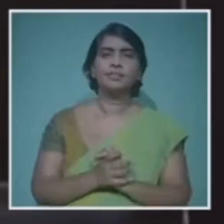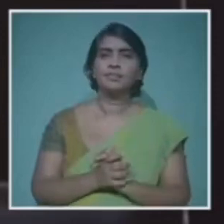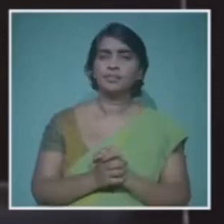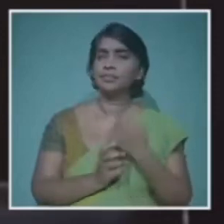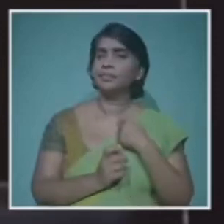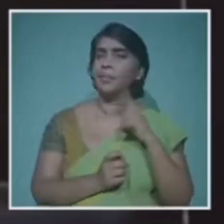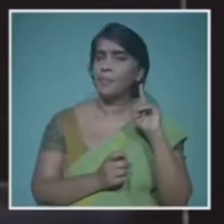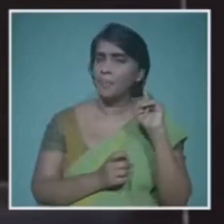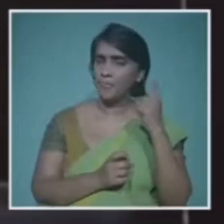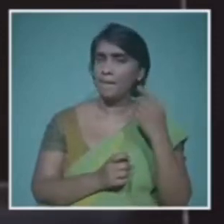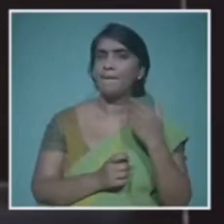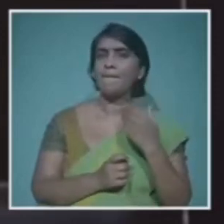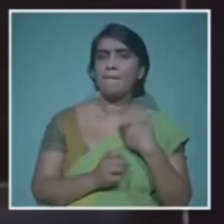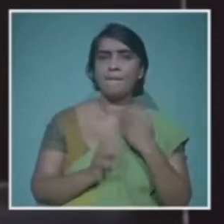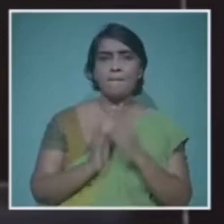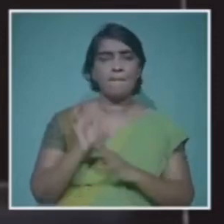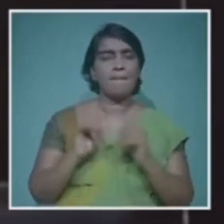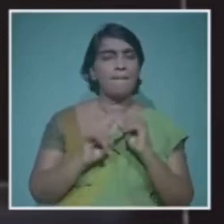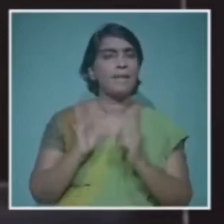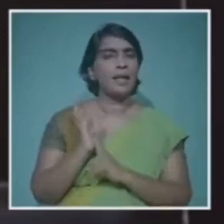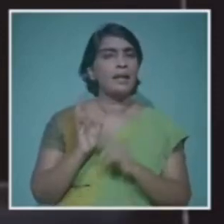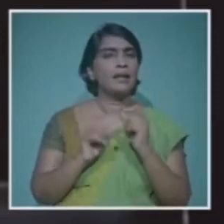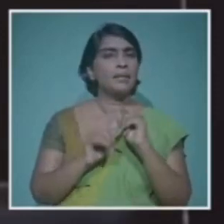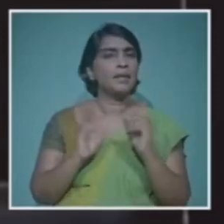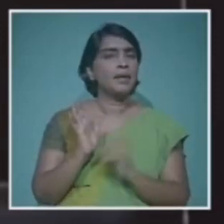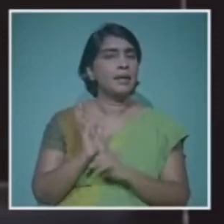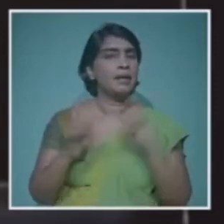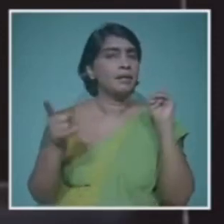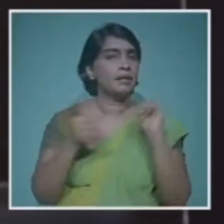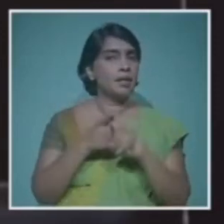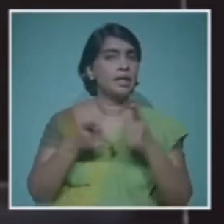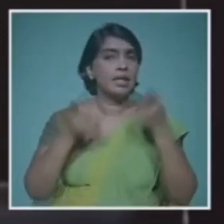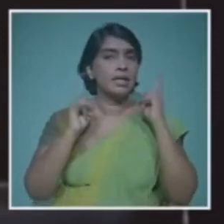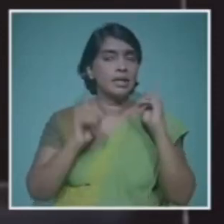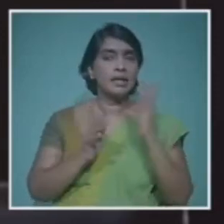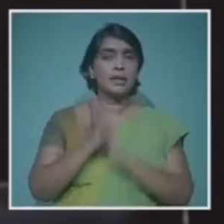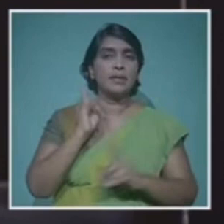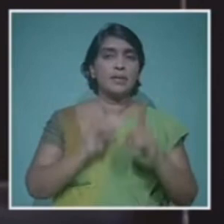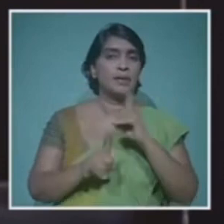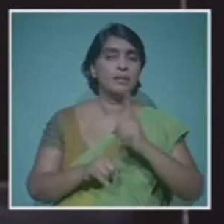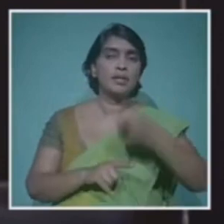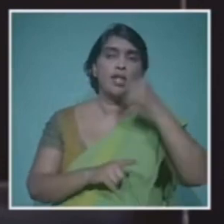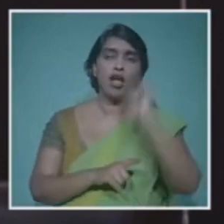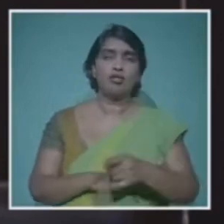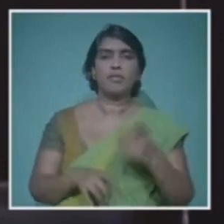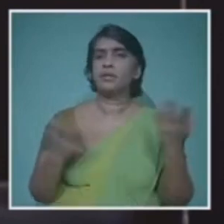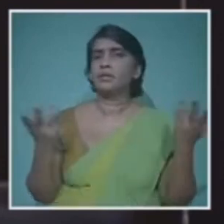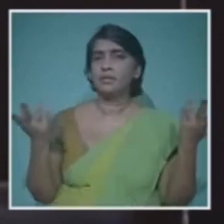එන්ම මන්ත්‍රීතුමා එල්පීඑල් තරඟ කරලා තියෙන්නේ ක්‍රීඩා අමාත්‍යාංශයේ අනුමැතියක්